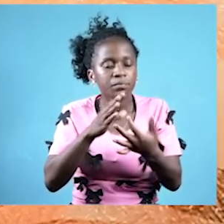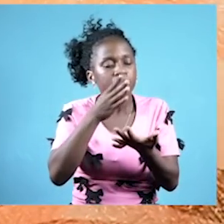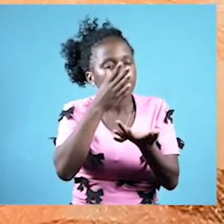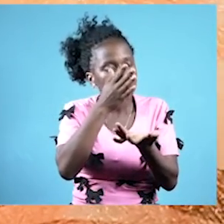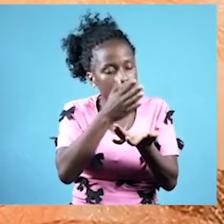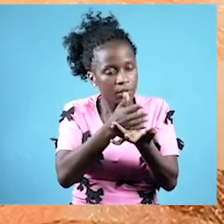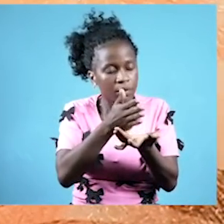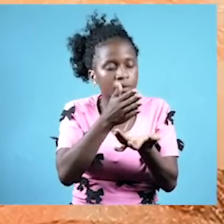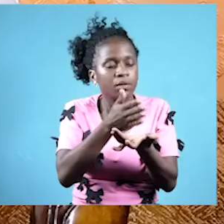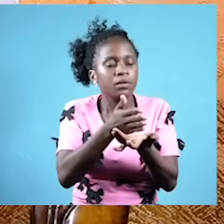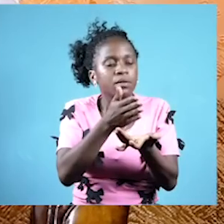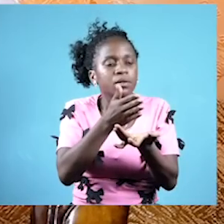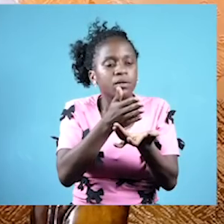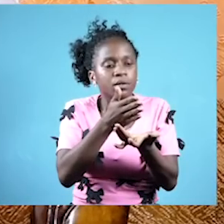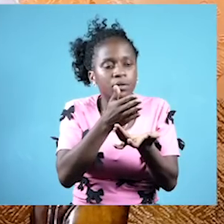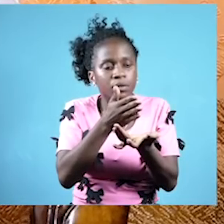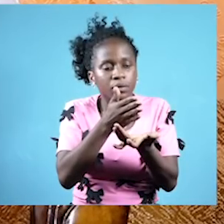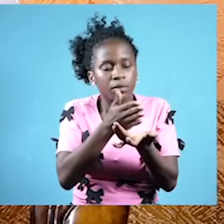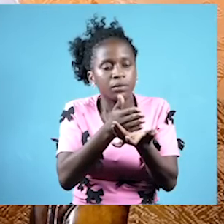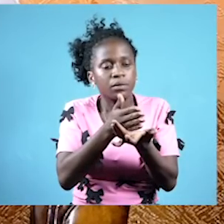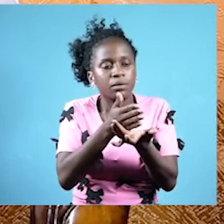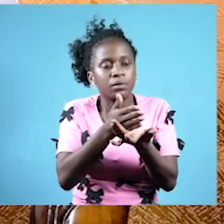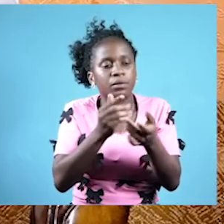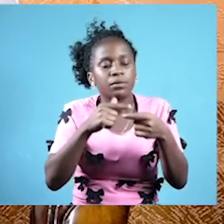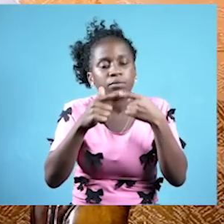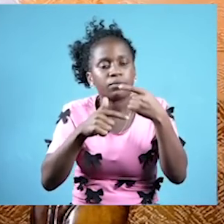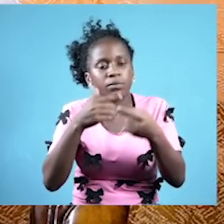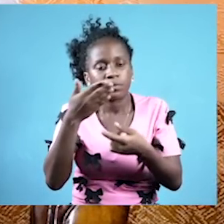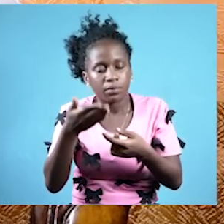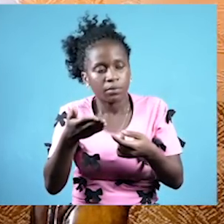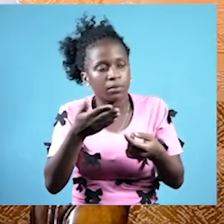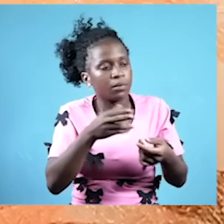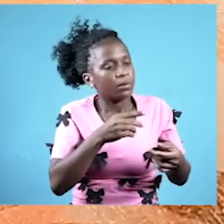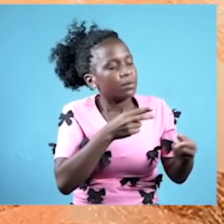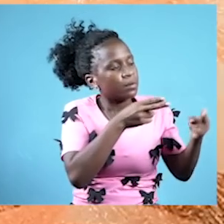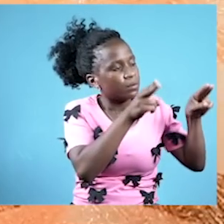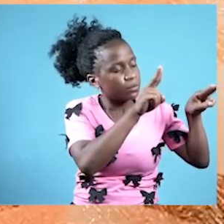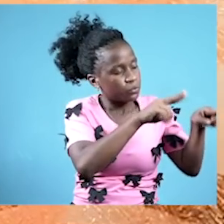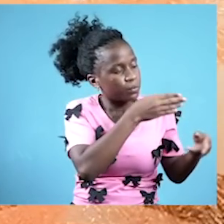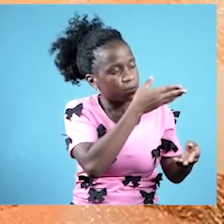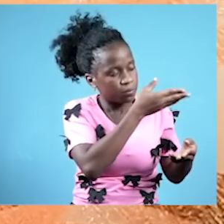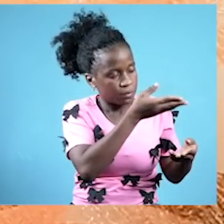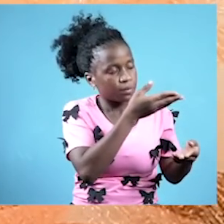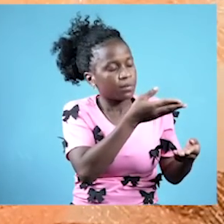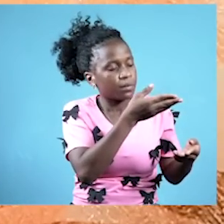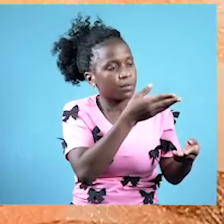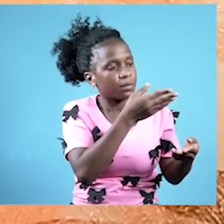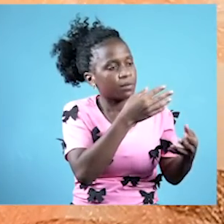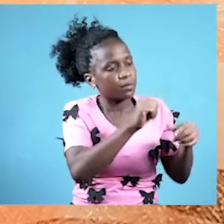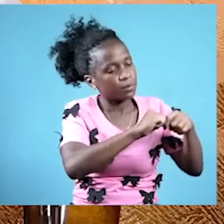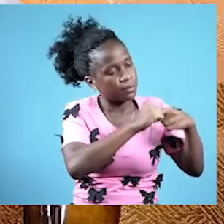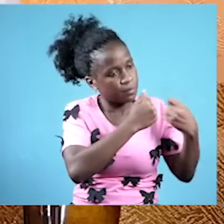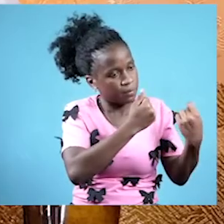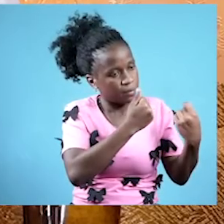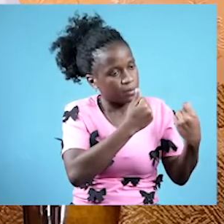ziliondolea imani na kuathiri ndio swala la kifedha. Yeah, swala la kifedha. Kwa hiyo tukawa tunajaribu kutafuta wawekezaji